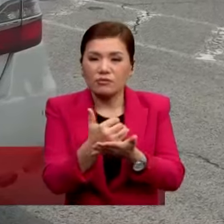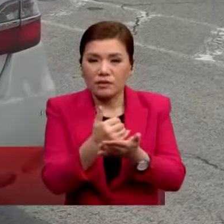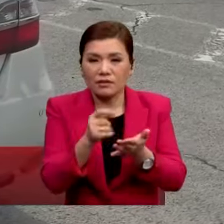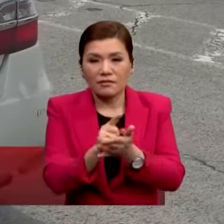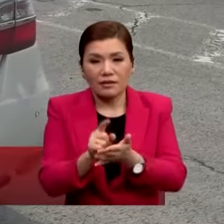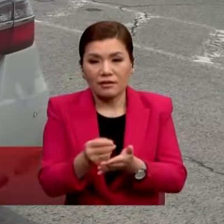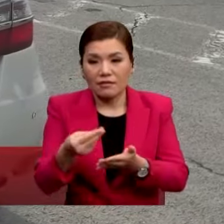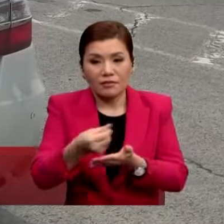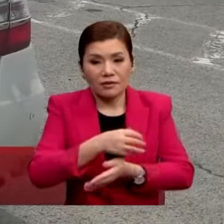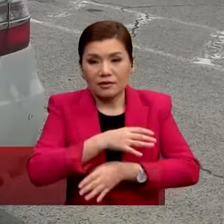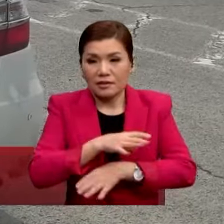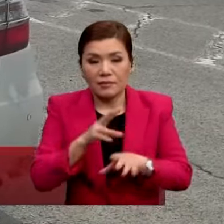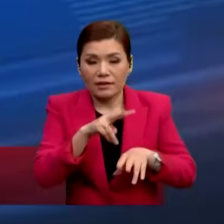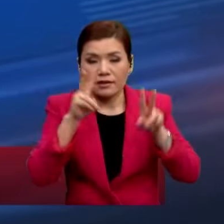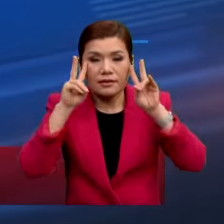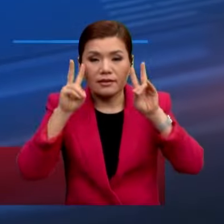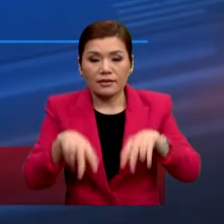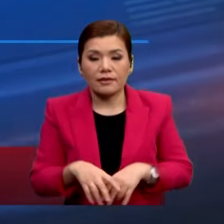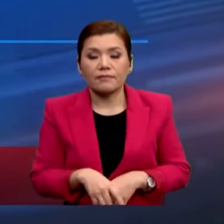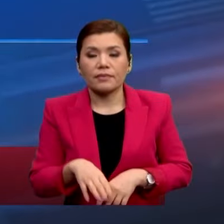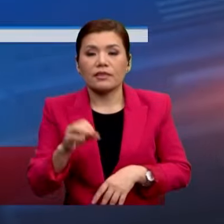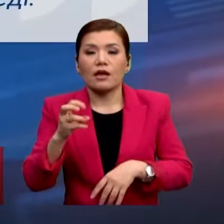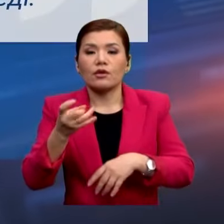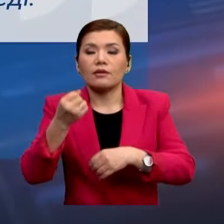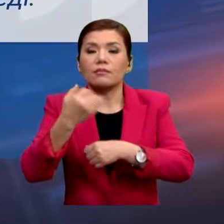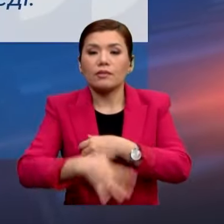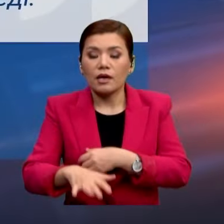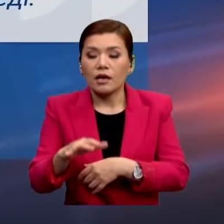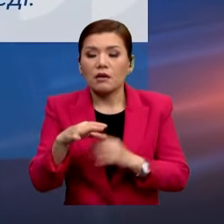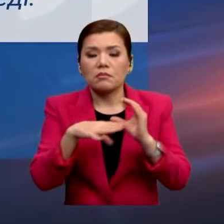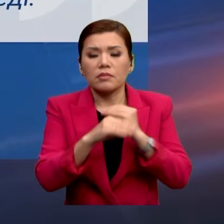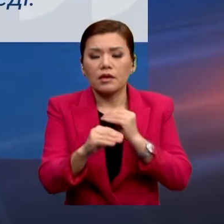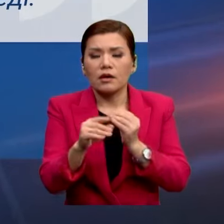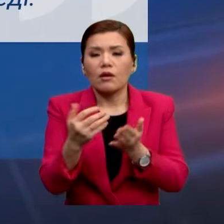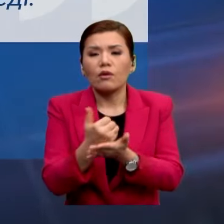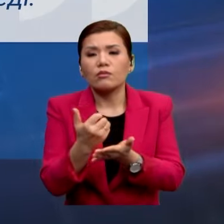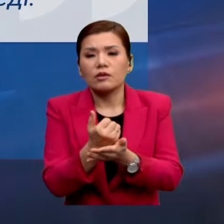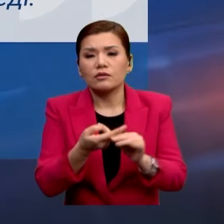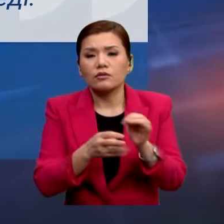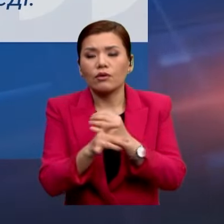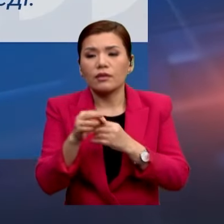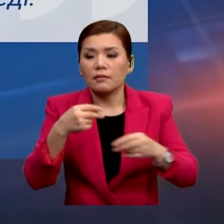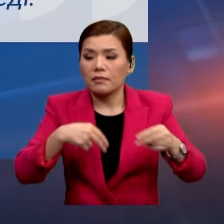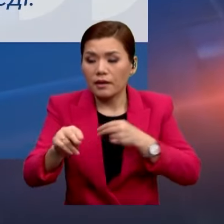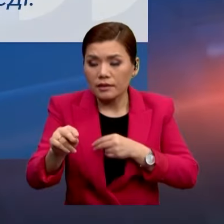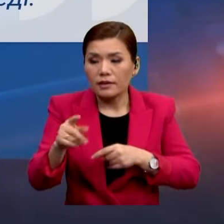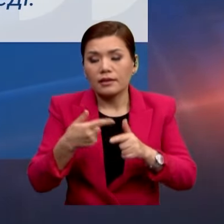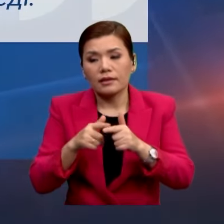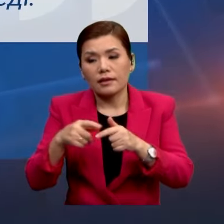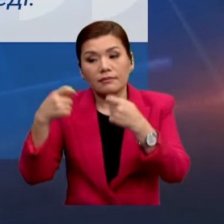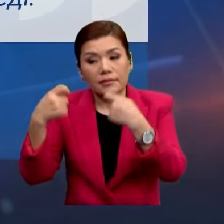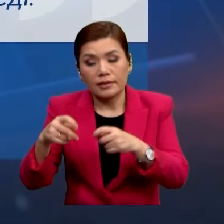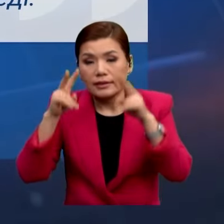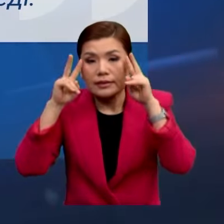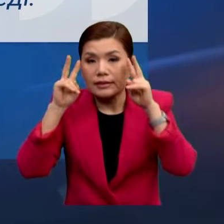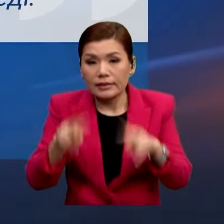төленбегенін білмегендерін айтады. Toyota орталығы көліктің утилизациялық алымы төленбегенін сатып алғанда және сатқан кезде де білген